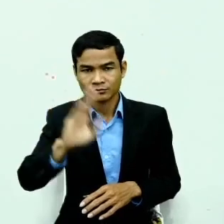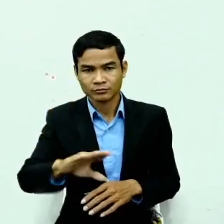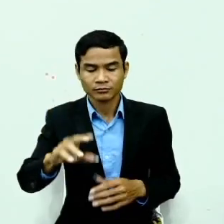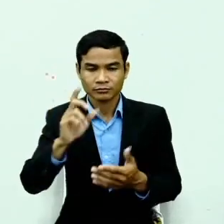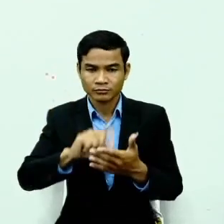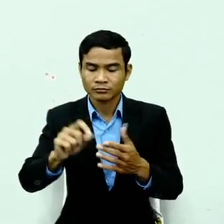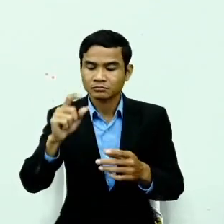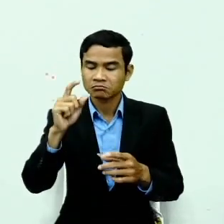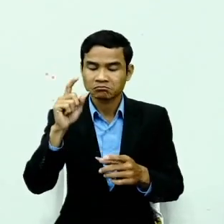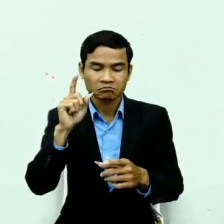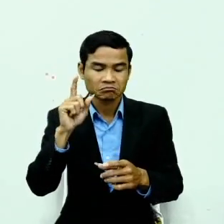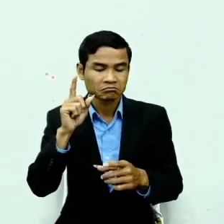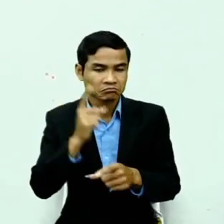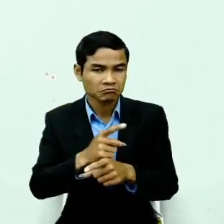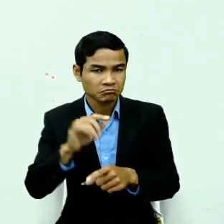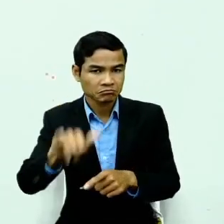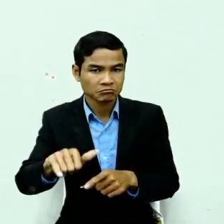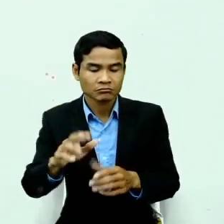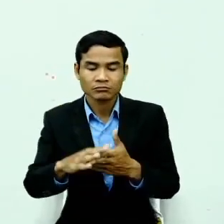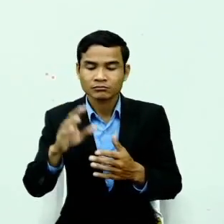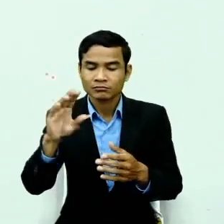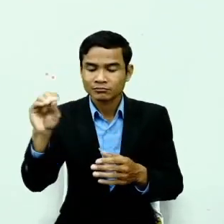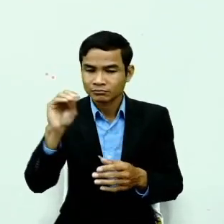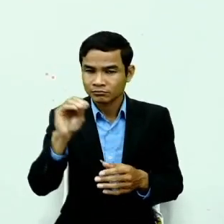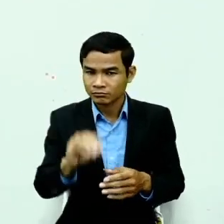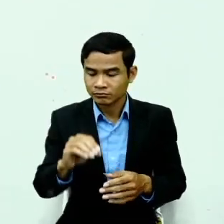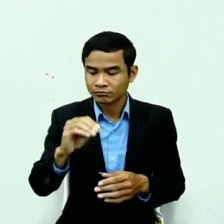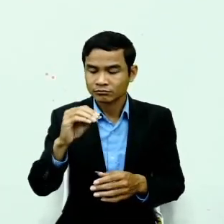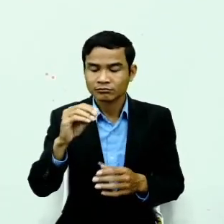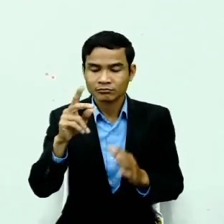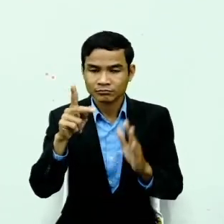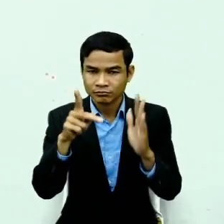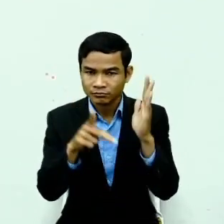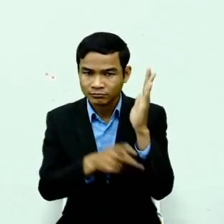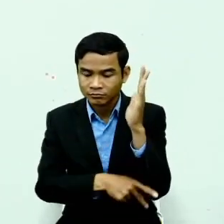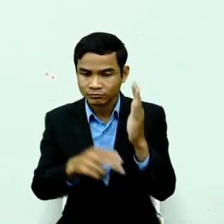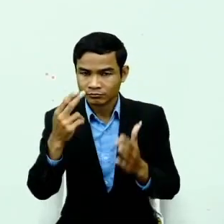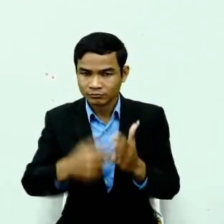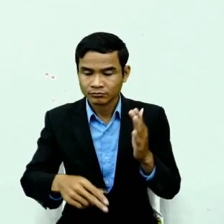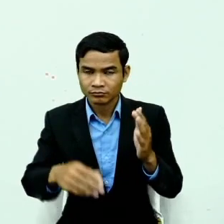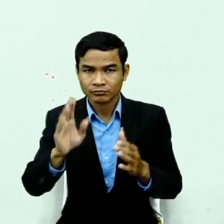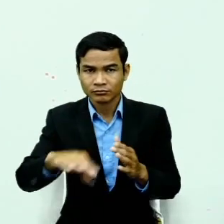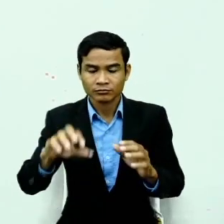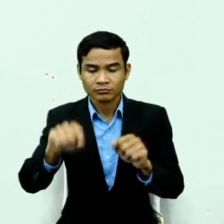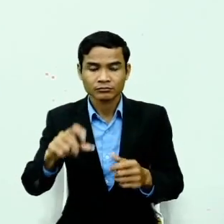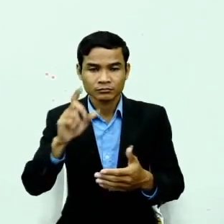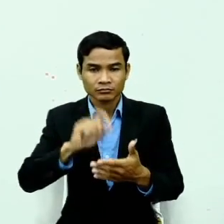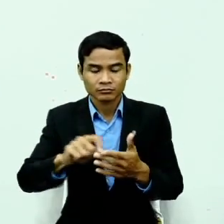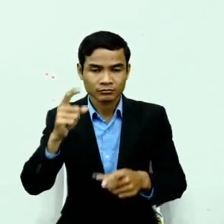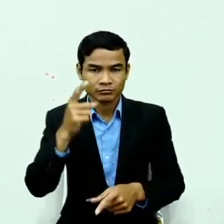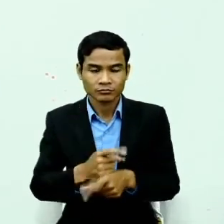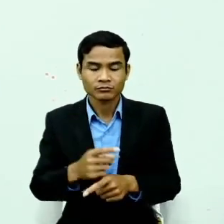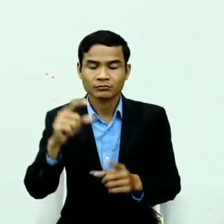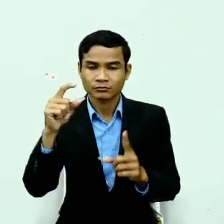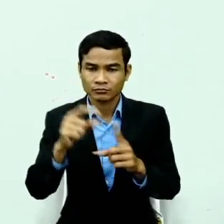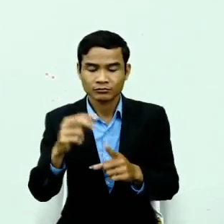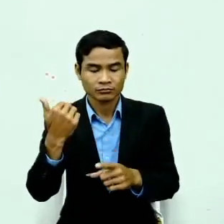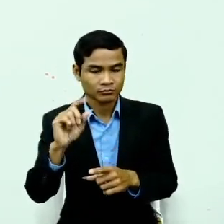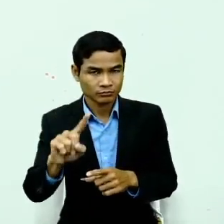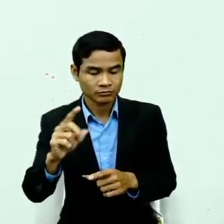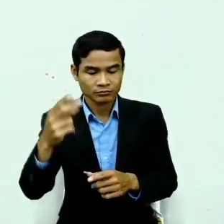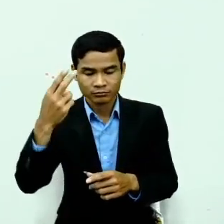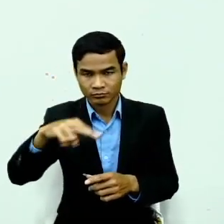trâu thế nào con ta dừng đại trường ở vầy chà được chai con trâu sa sê ban trầm trâu chà pi tì muối cứ pi trong